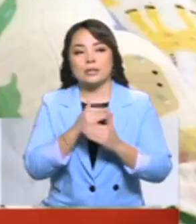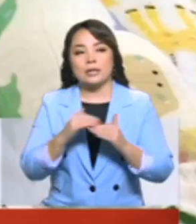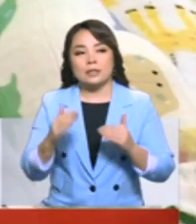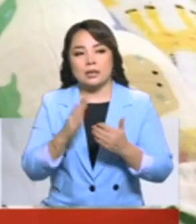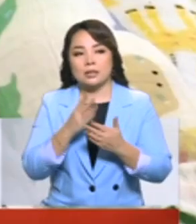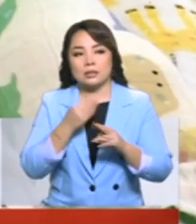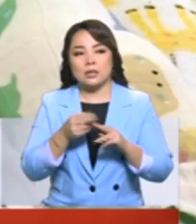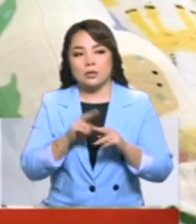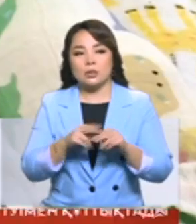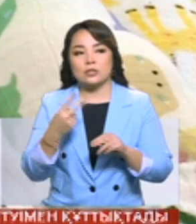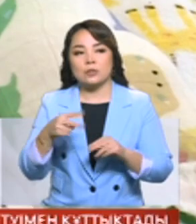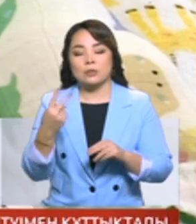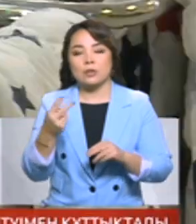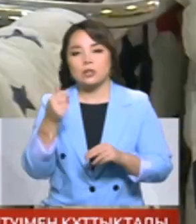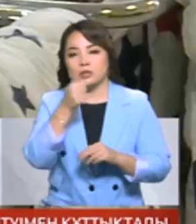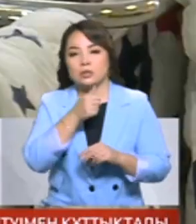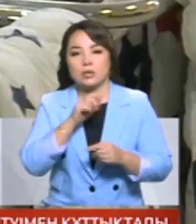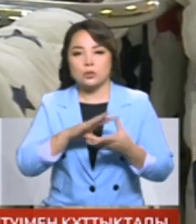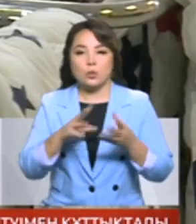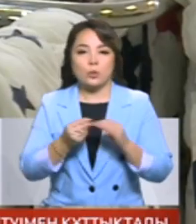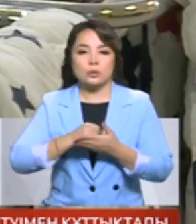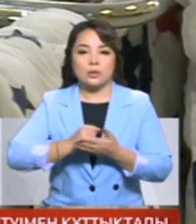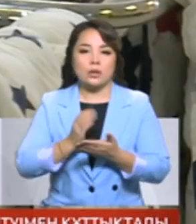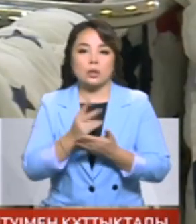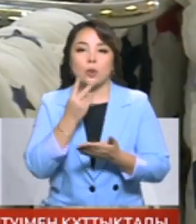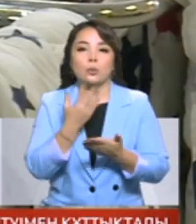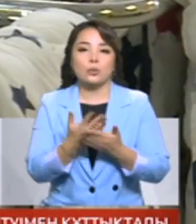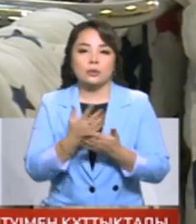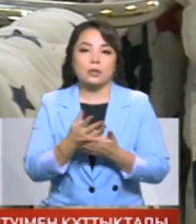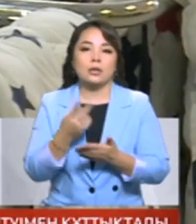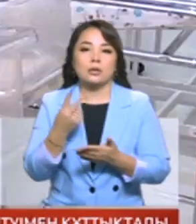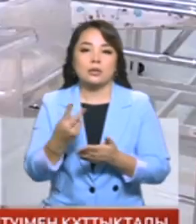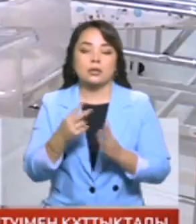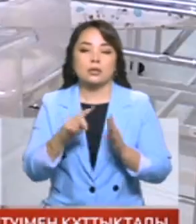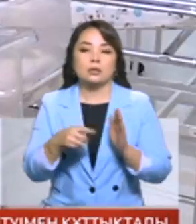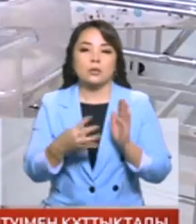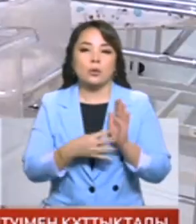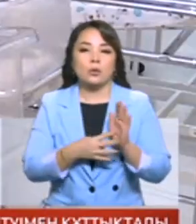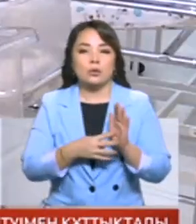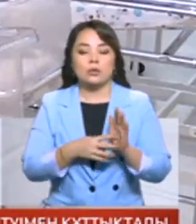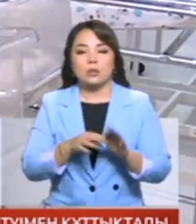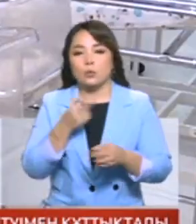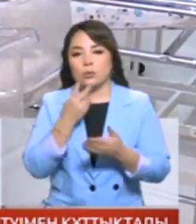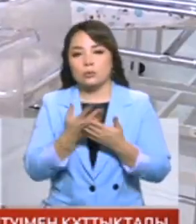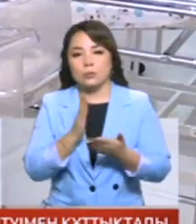бірінде 22 жылдың қорытындысы бойынша бұл көрсеткіш 2-9-ға жеткен болатын.